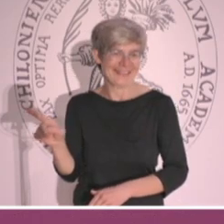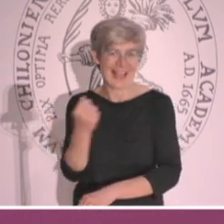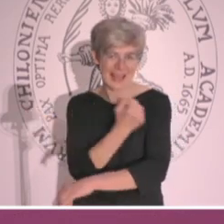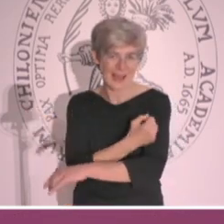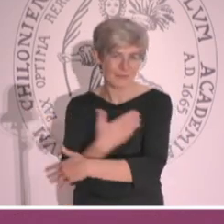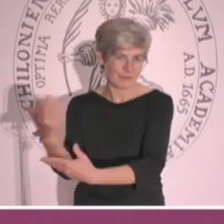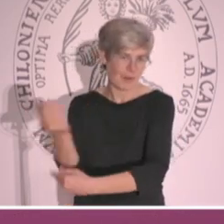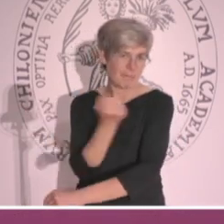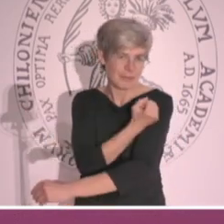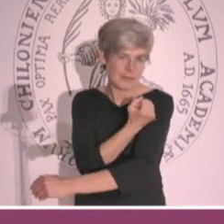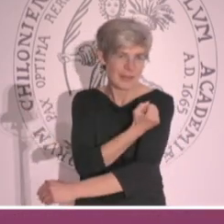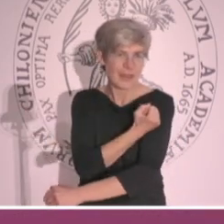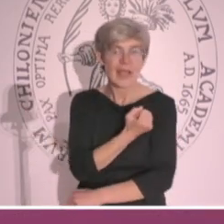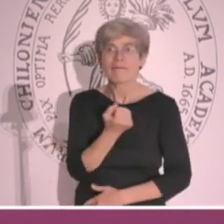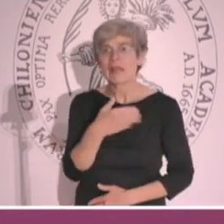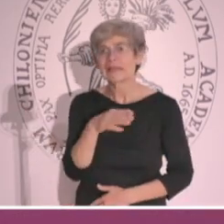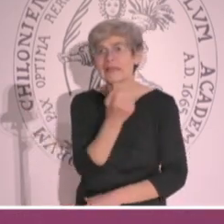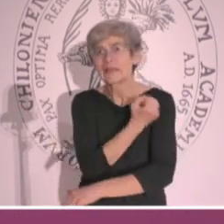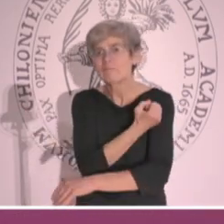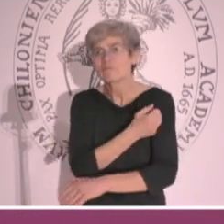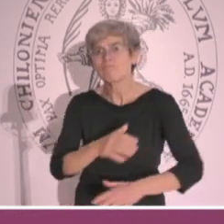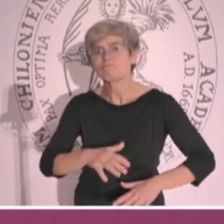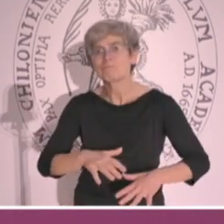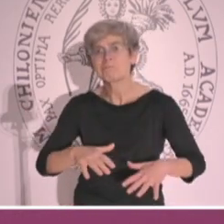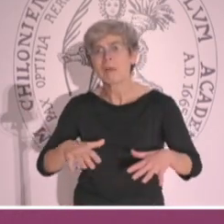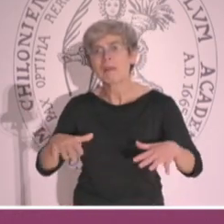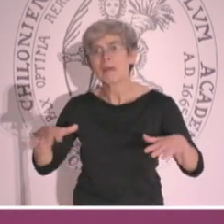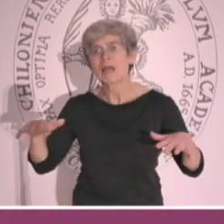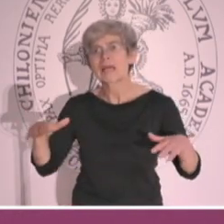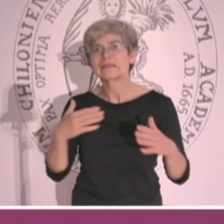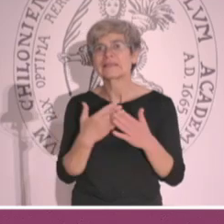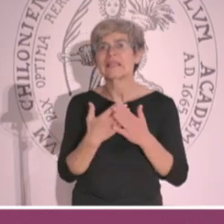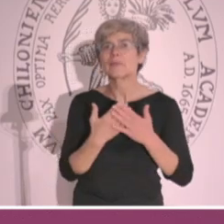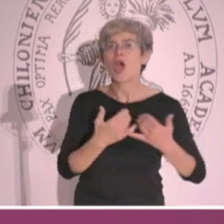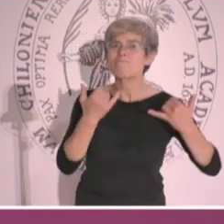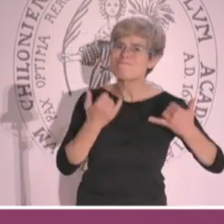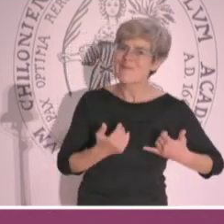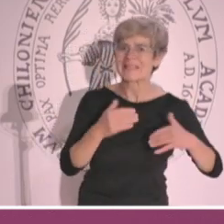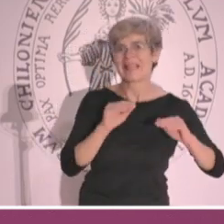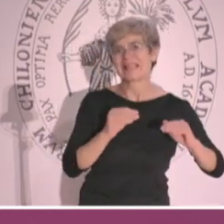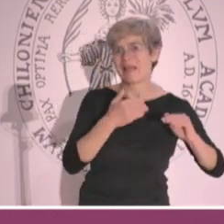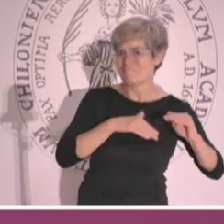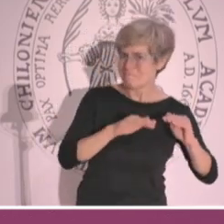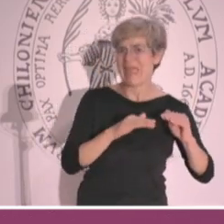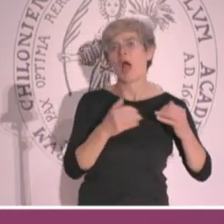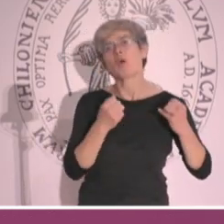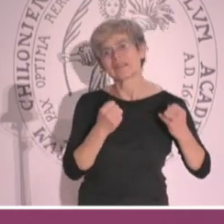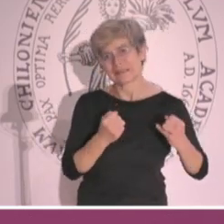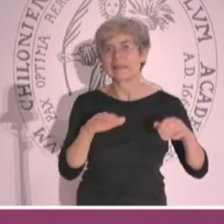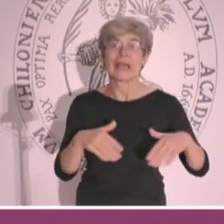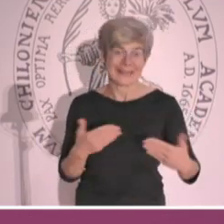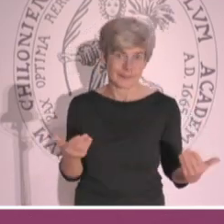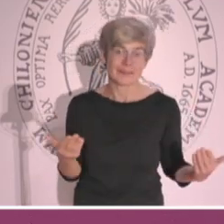Je mehr von Ihnen geimpft sind, desto mehr sichere Präsenzlehre werden wir an unserer Universität